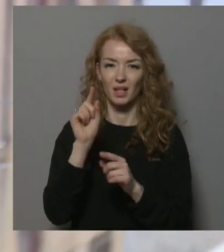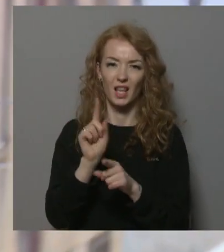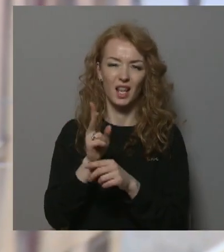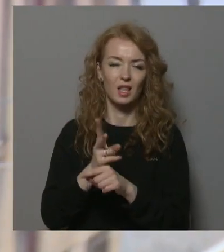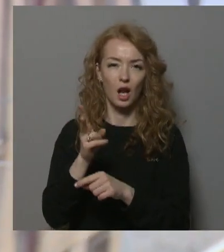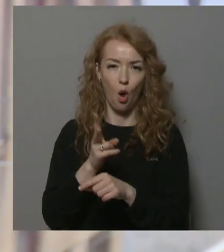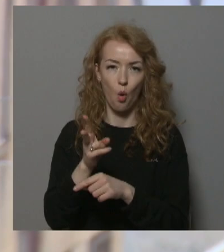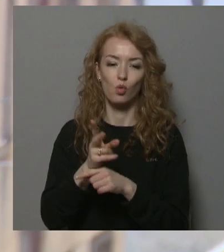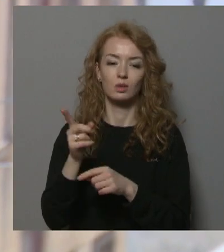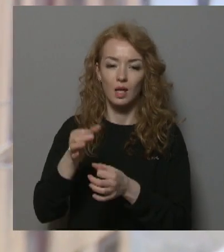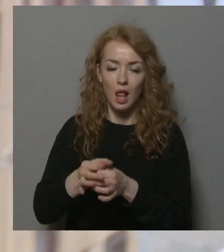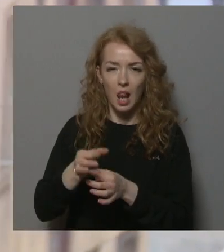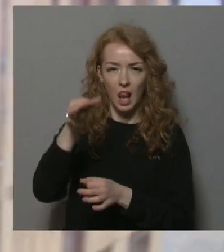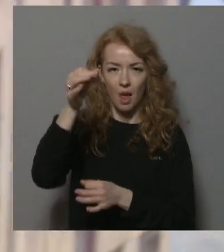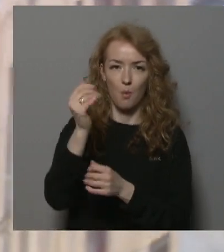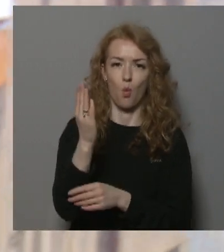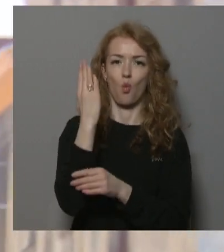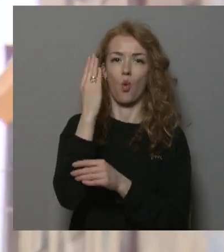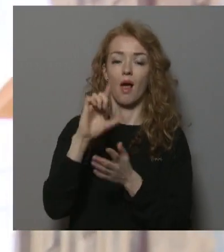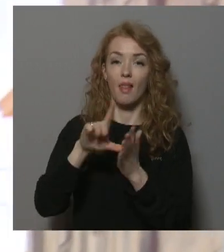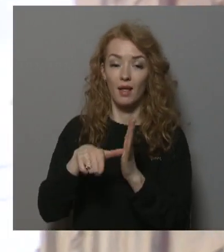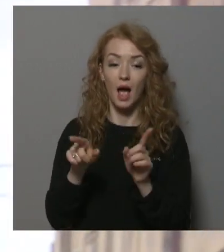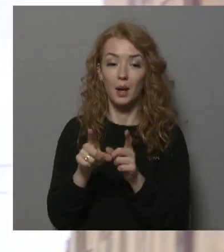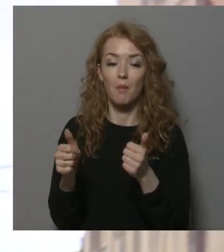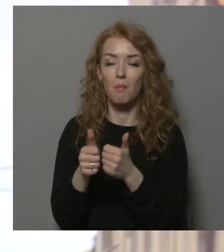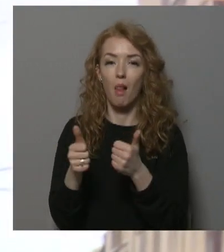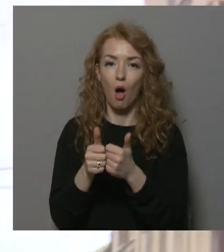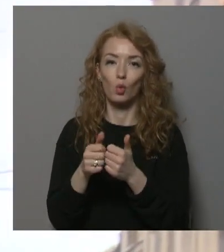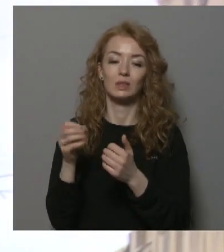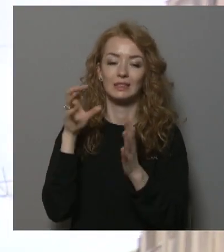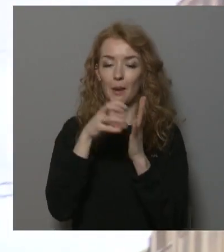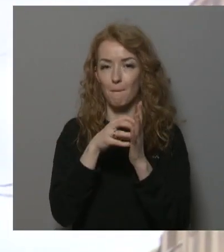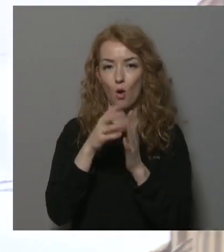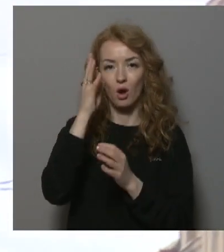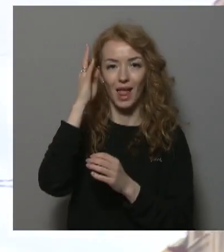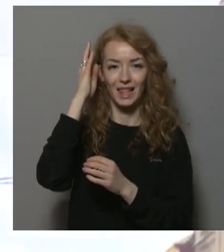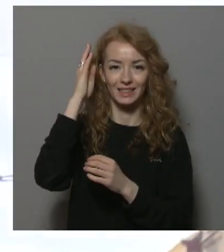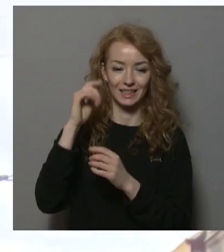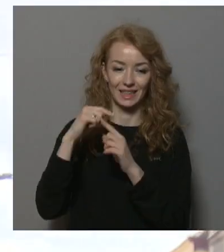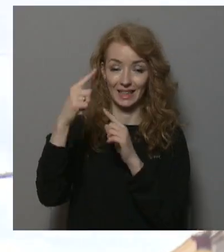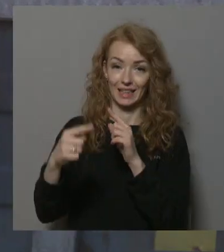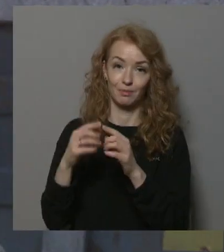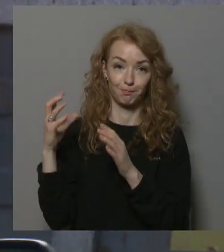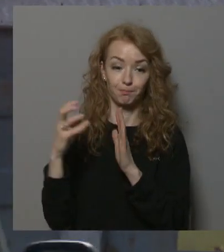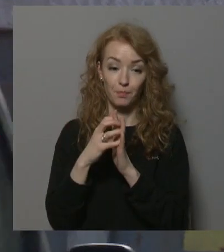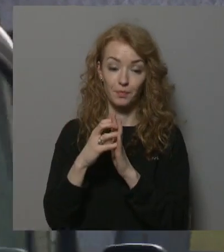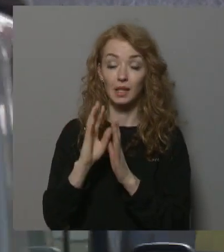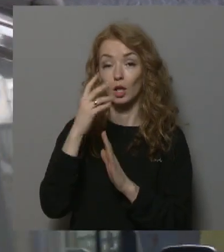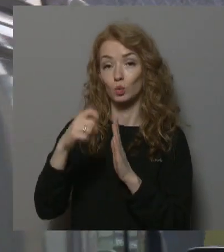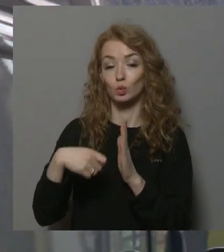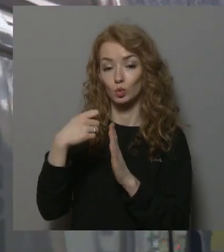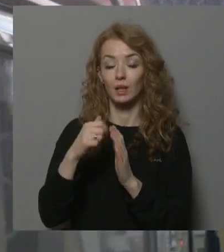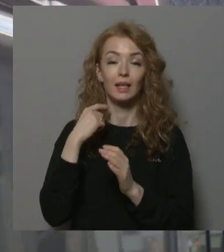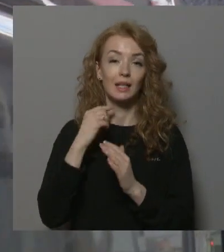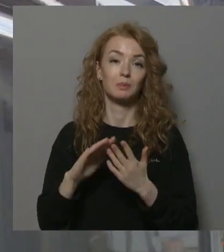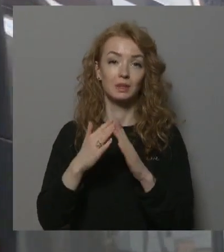šaurākais karoga turētāja leņķis, gan arī līdzās esošais bāras simbols – ezītis. Raidījums ceturtās studija Rīgas